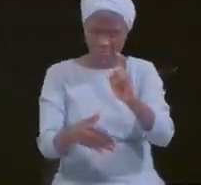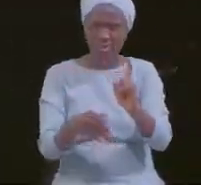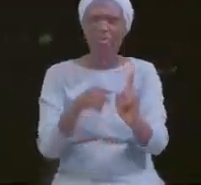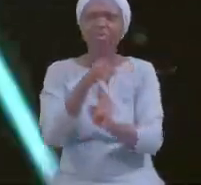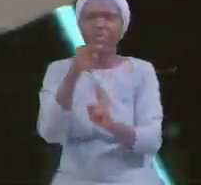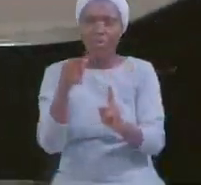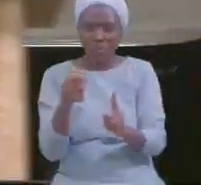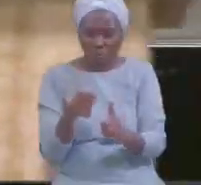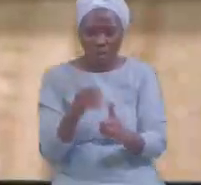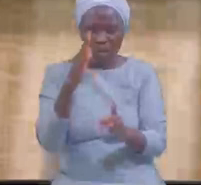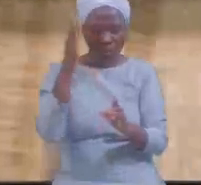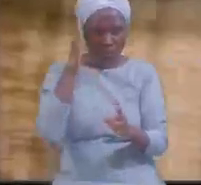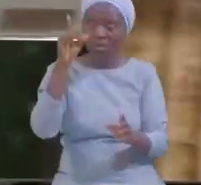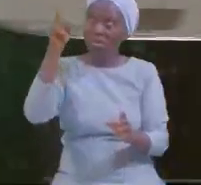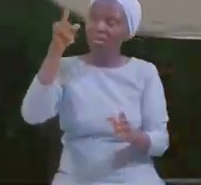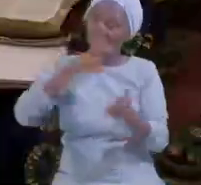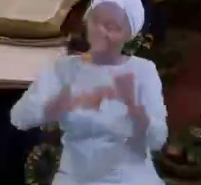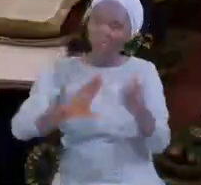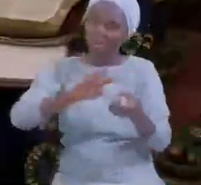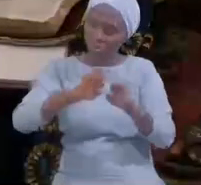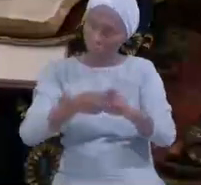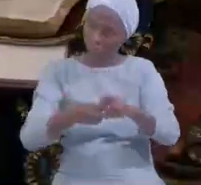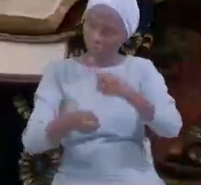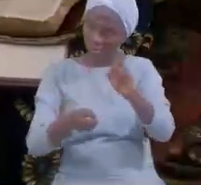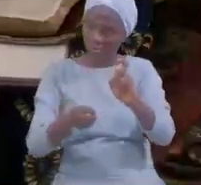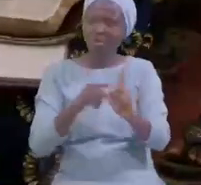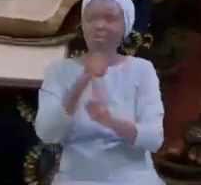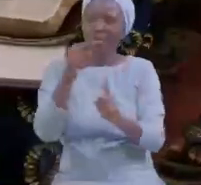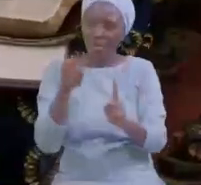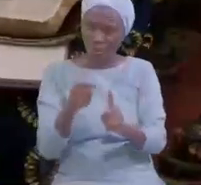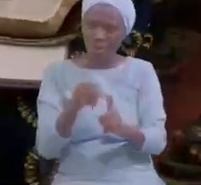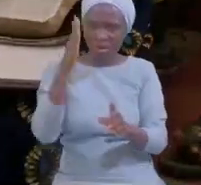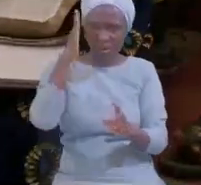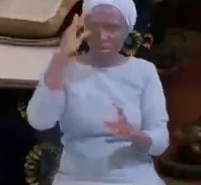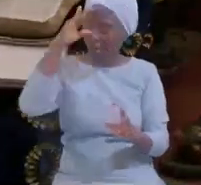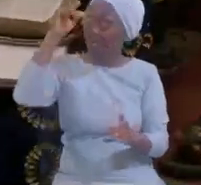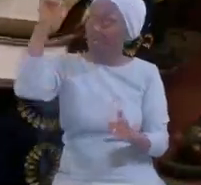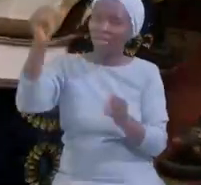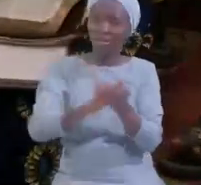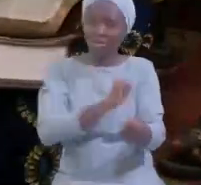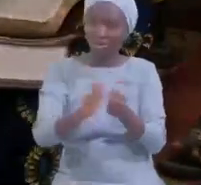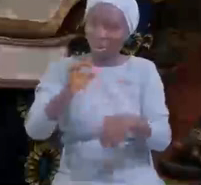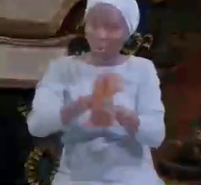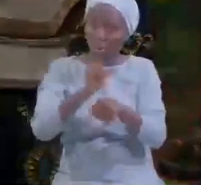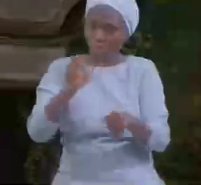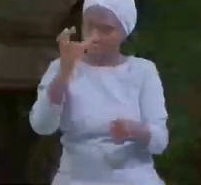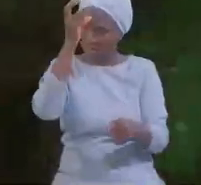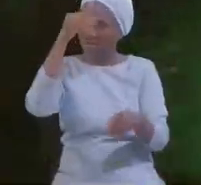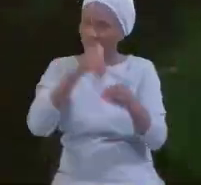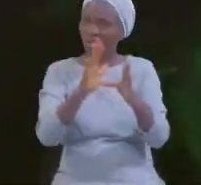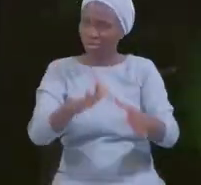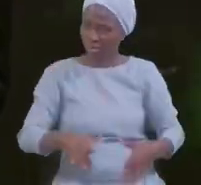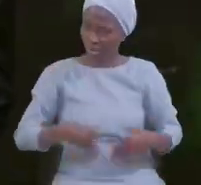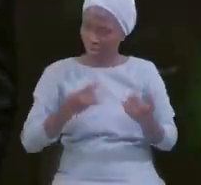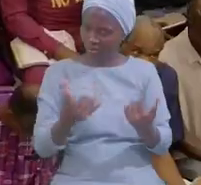Quand va-t-il ôter vos problèmes? Quand va-t-il détruire les œuvres du diable dans votre vie ce